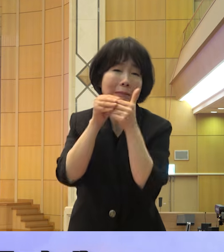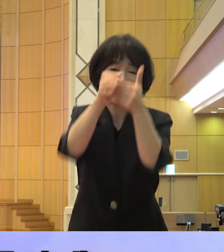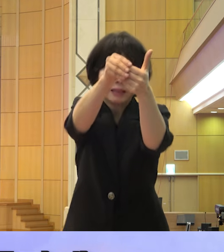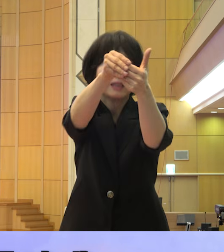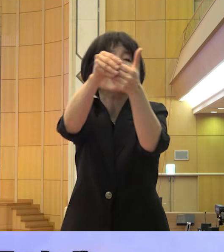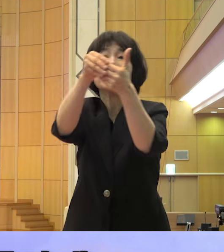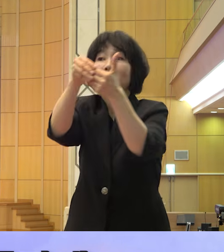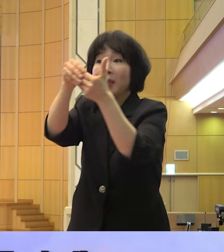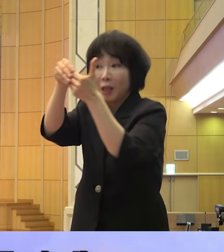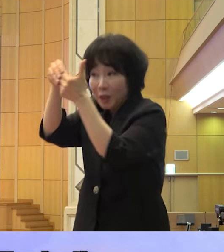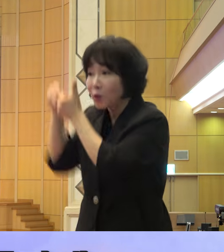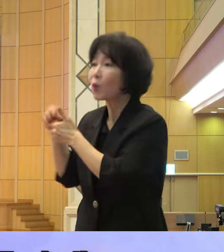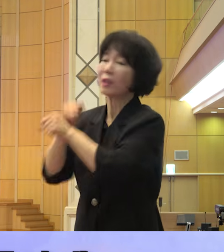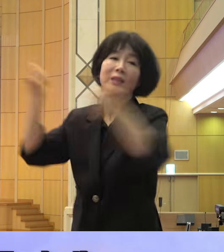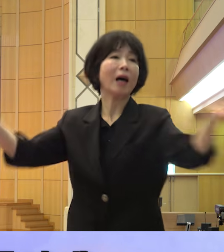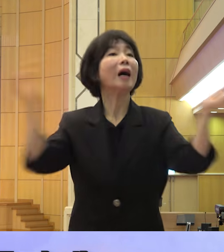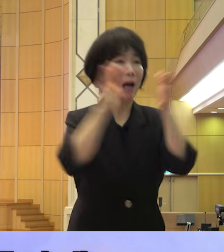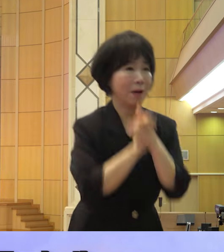우리를 뭐예요?